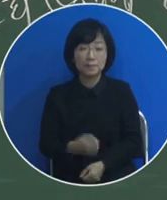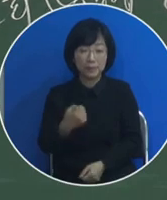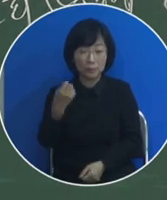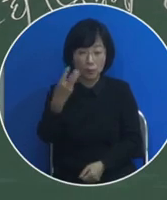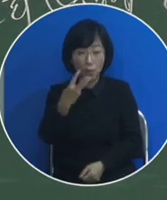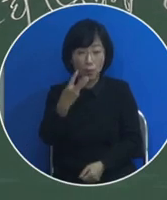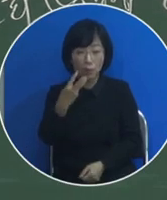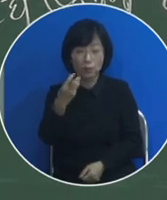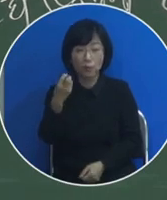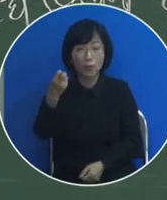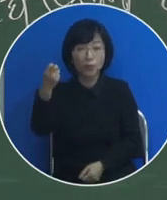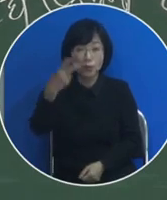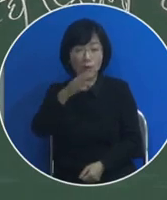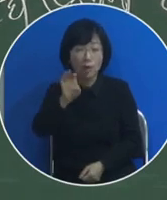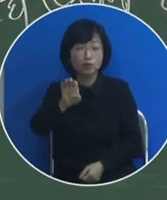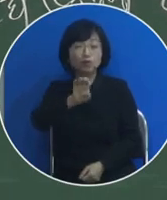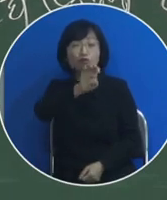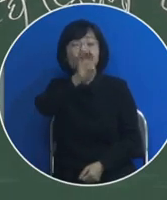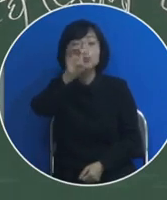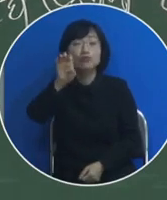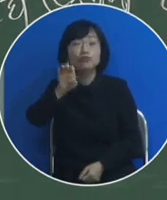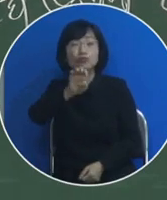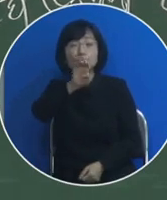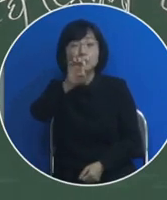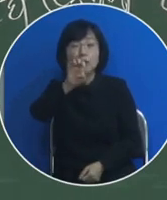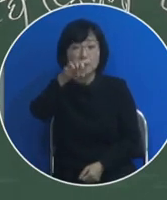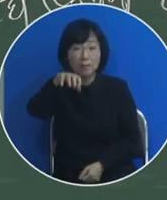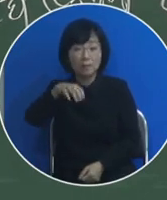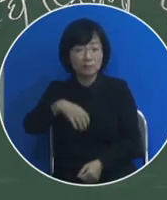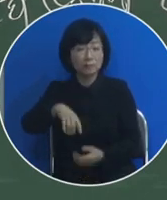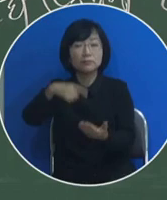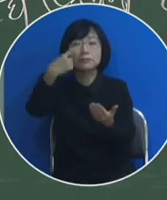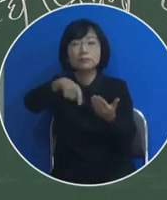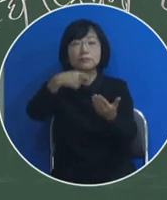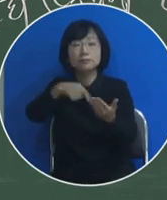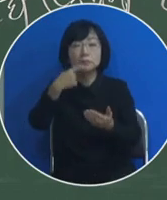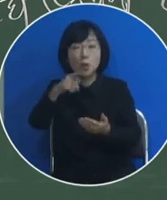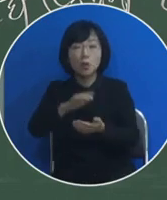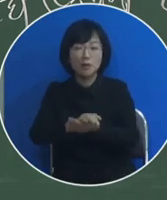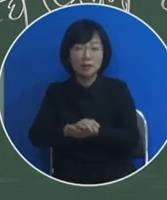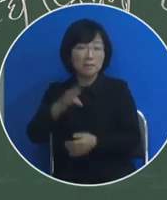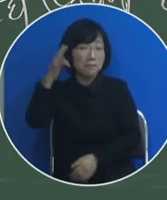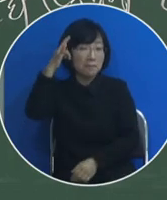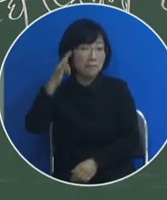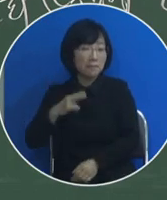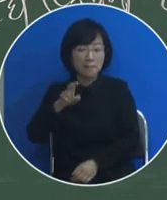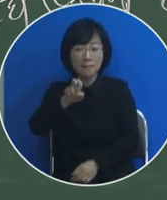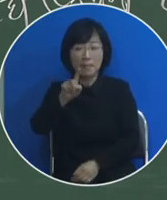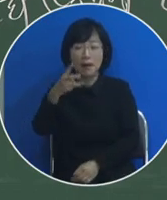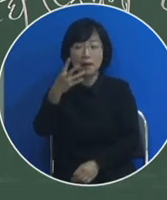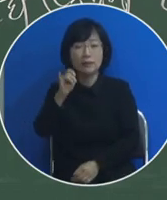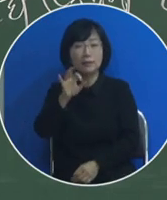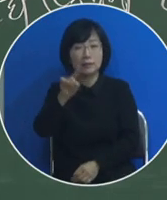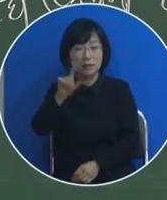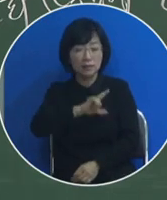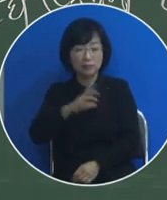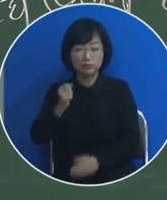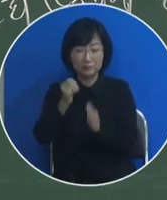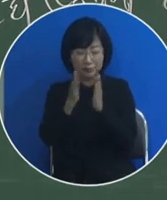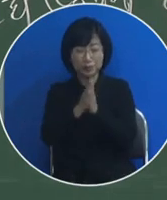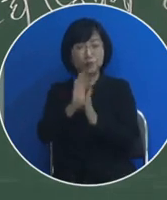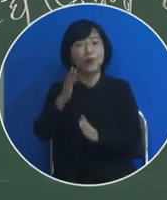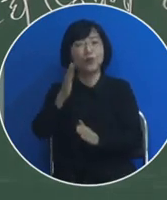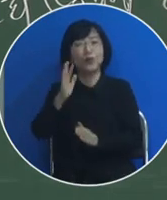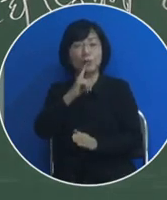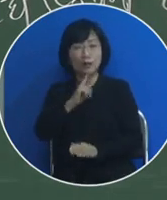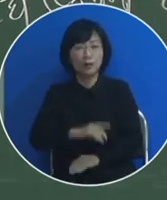유럽에서 마리아 이름으로 기도해도 응답된다라고 가르쳤잖아요. And in Europe, they taught that if you pray 그렇죠? in Mary's name, you can receive answers. 그게 복음 없어진